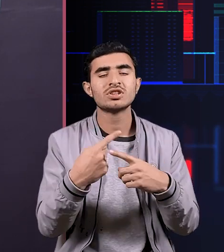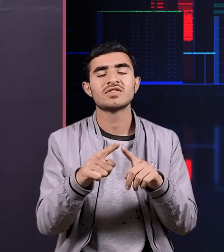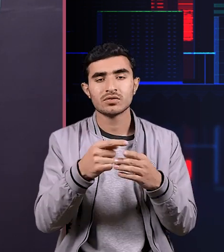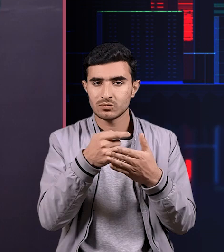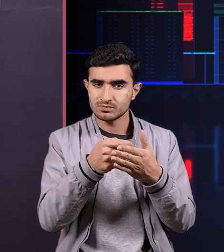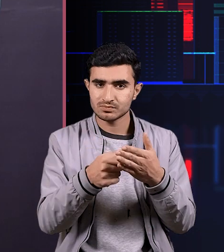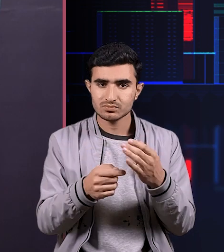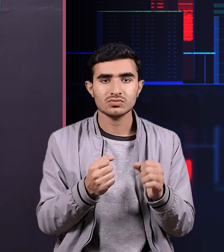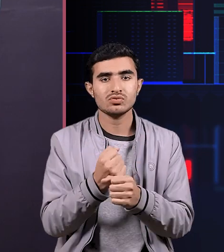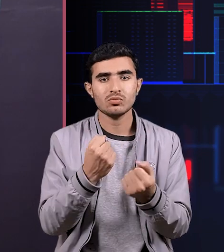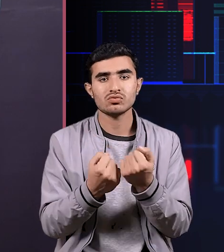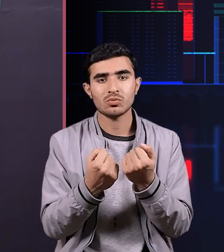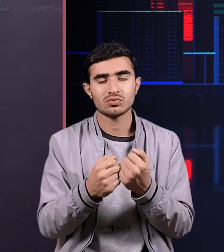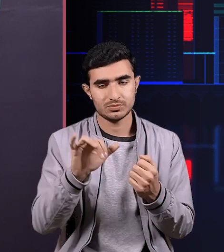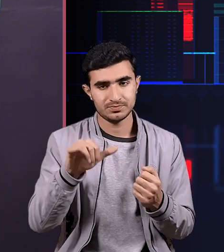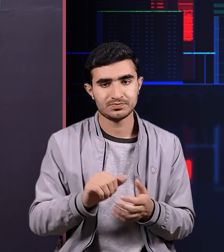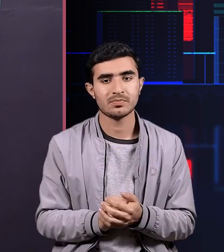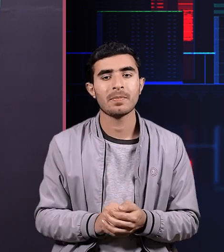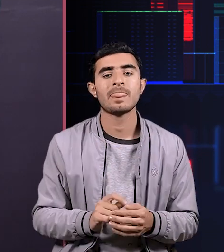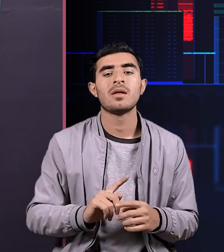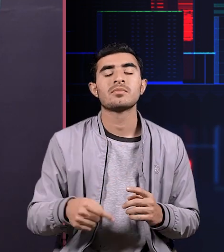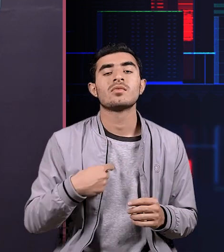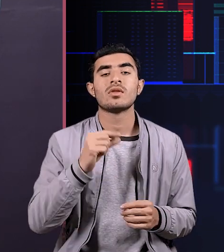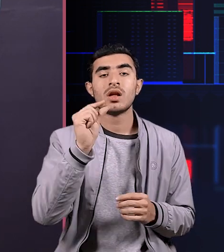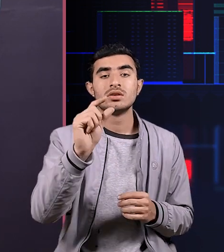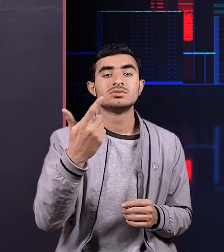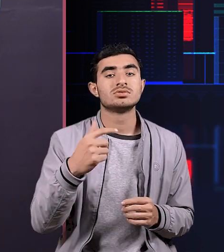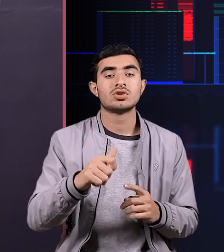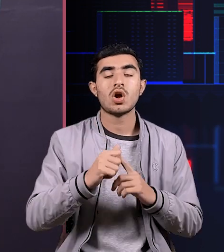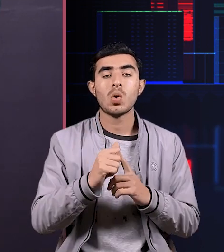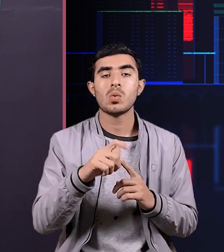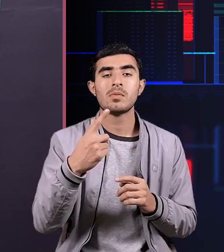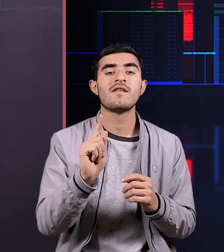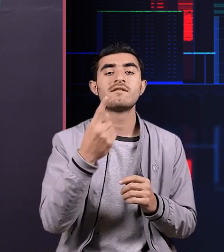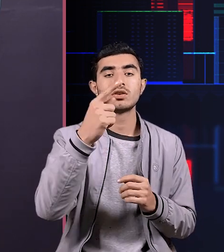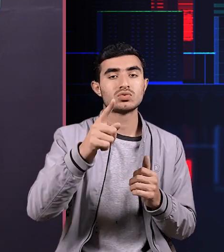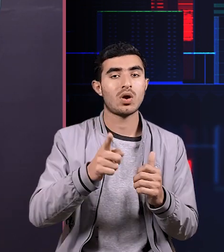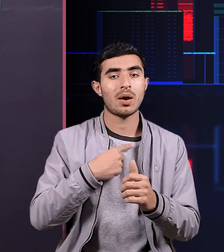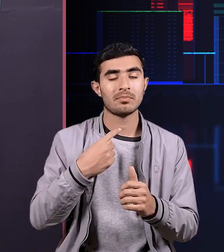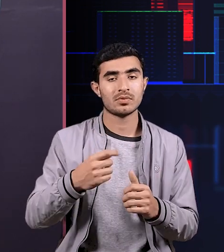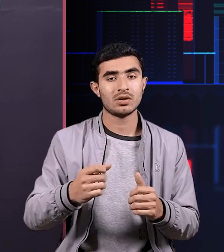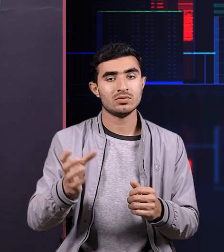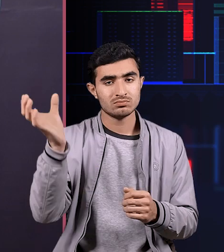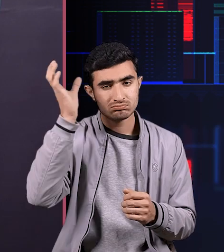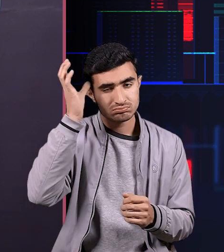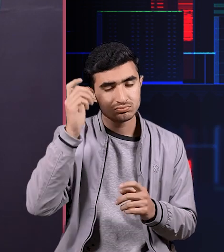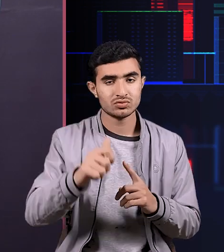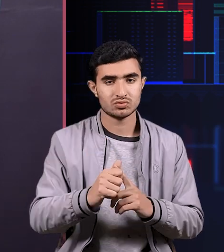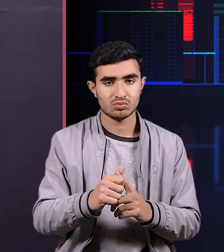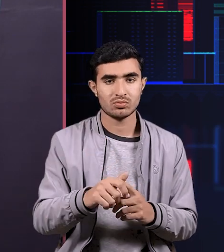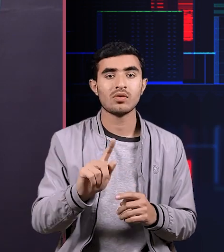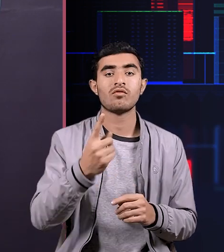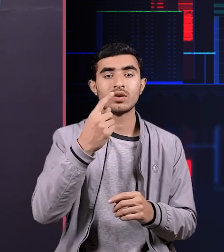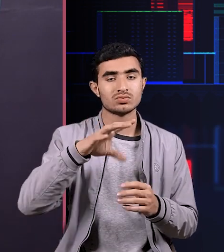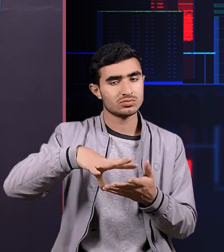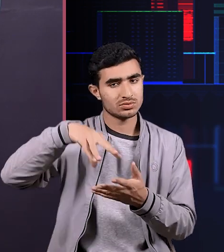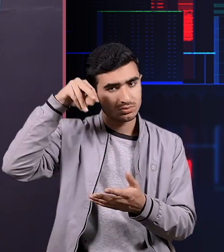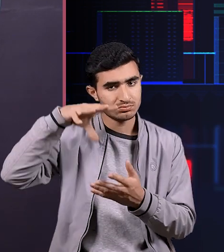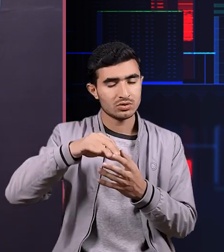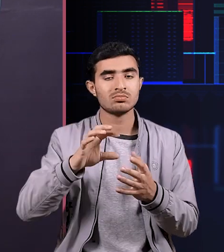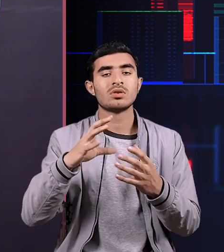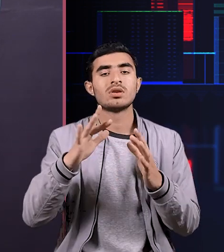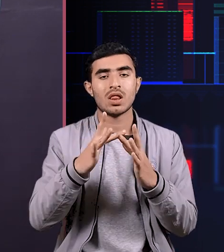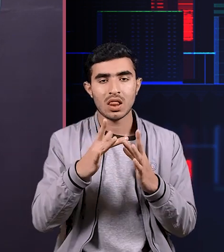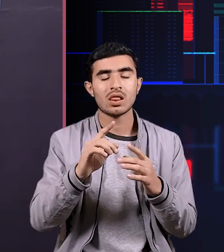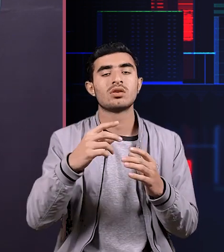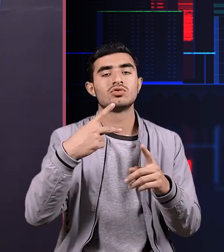बात, स्टूडेंट्स ऑनलाइन लर्निंग कर सकते हैं। पहले मैं रेकमेंड करूँगा कि अपनी स्किल्स को अपग्रेड करें, अपनी पॉलिश करें स्किल्स को, वहाँ